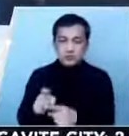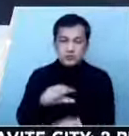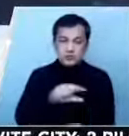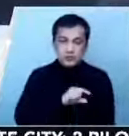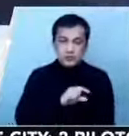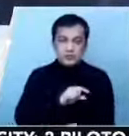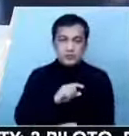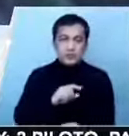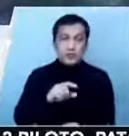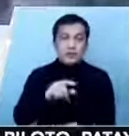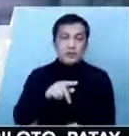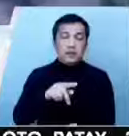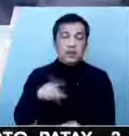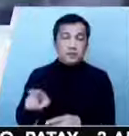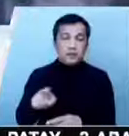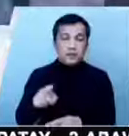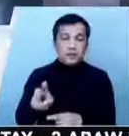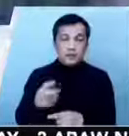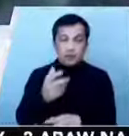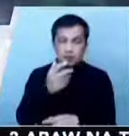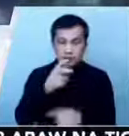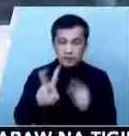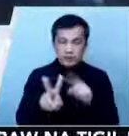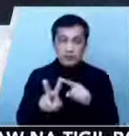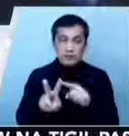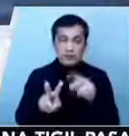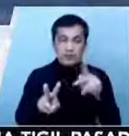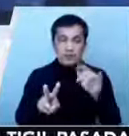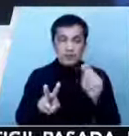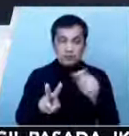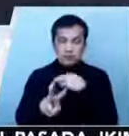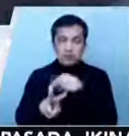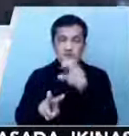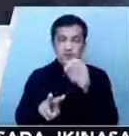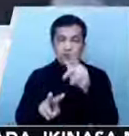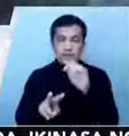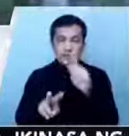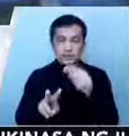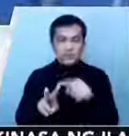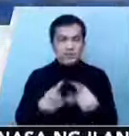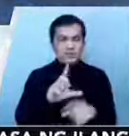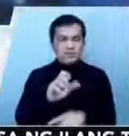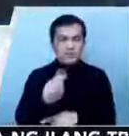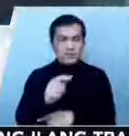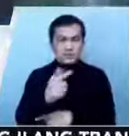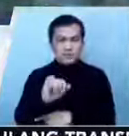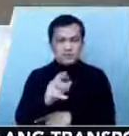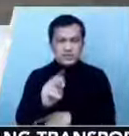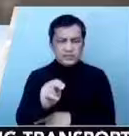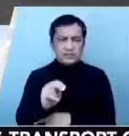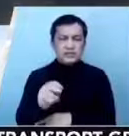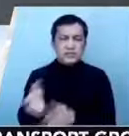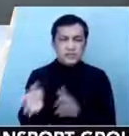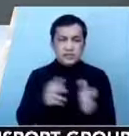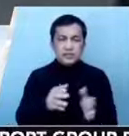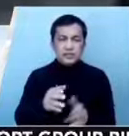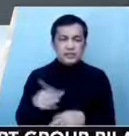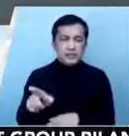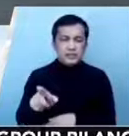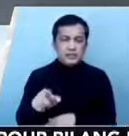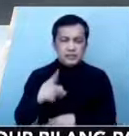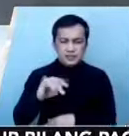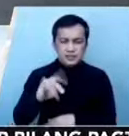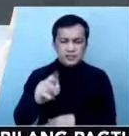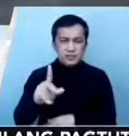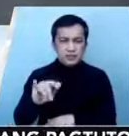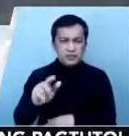personnel ang pilot at co-pilot ng helicopter na kinilalang sina Lieutenant John Kyle Bores at Ensign Iza Leona